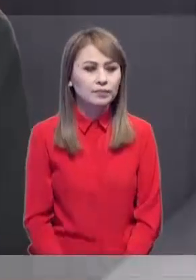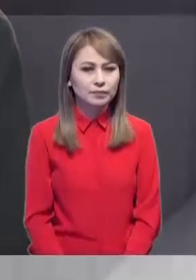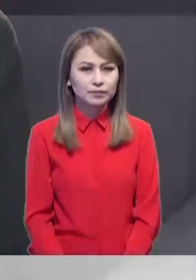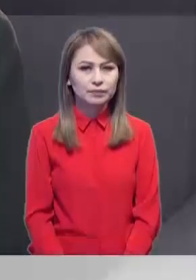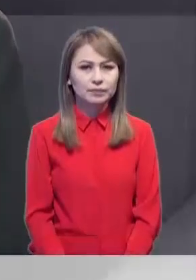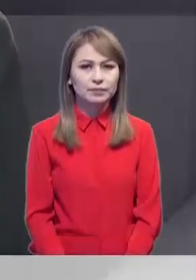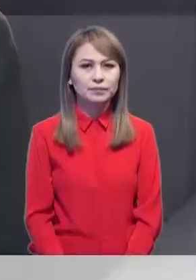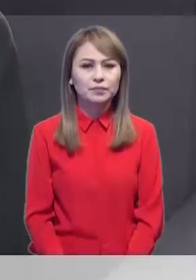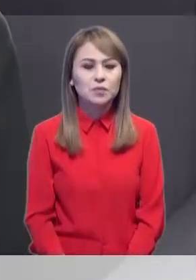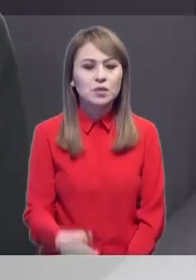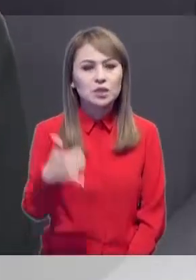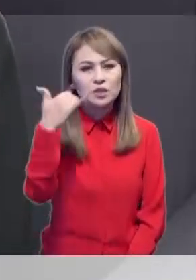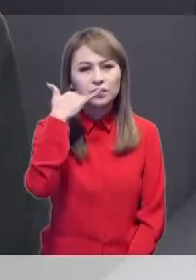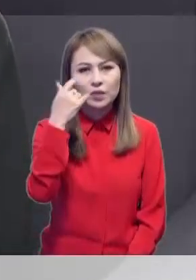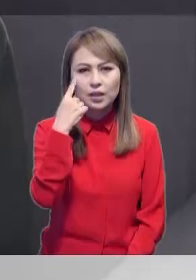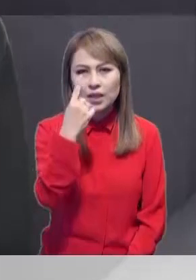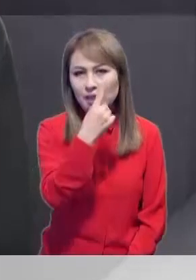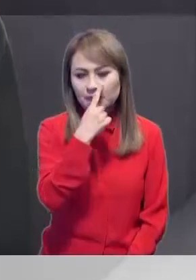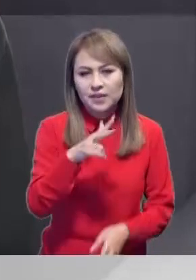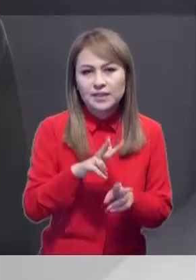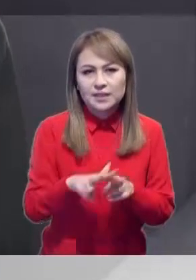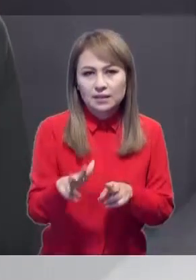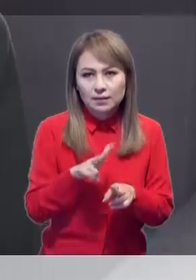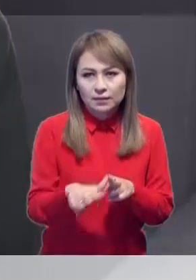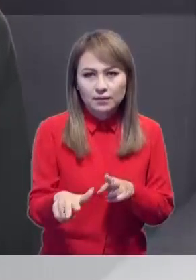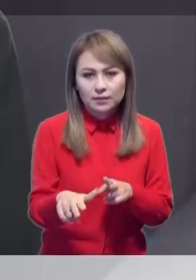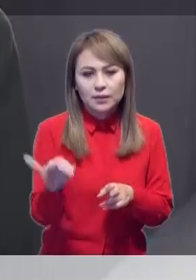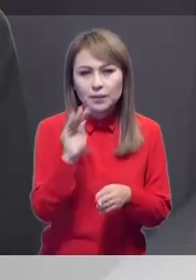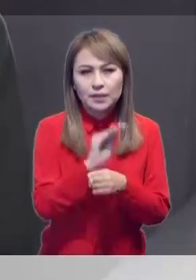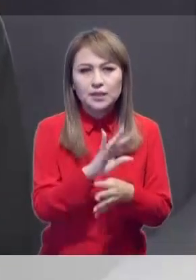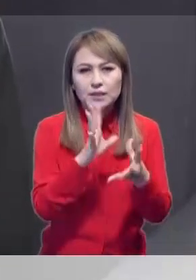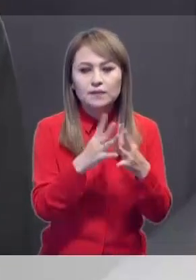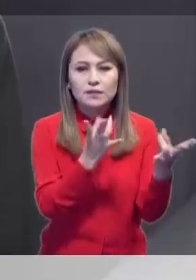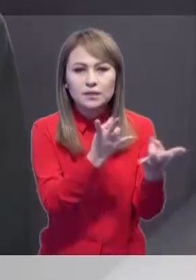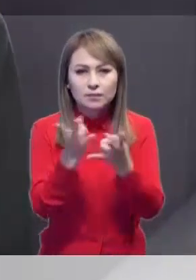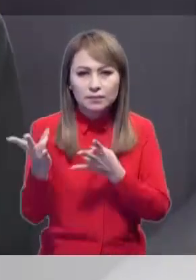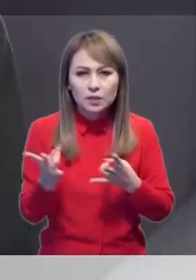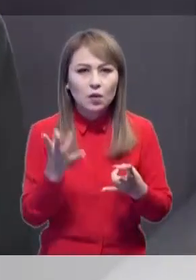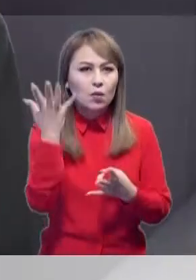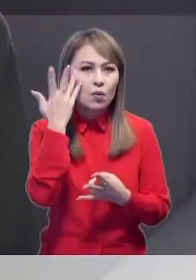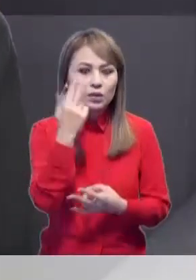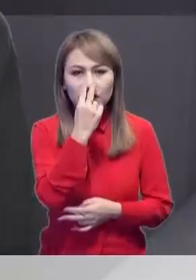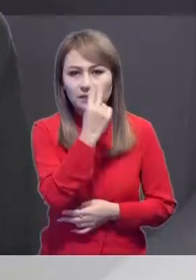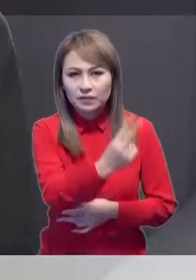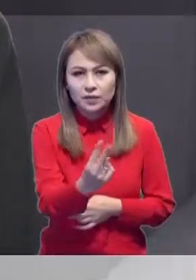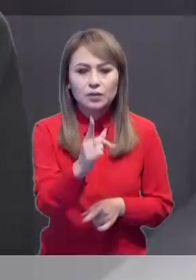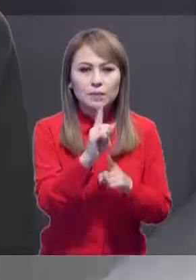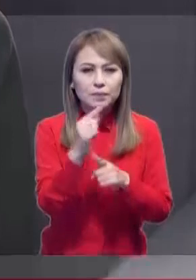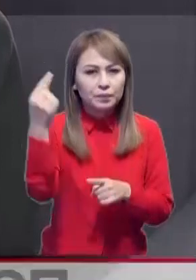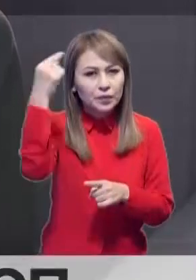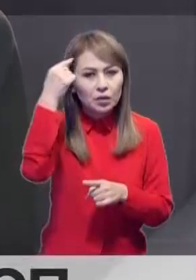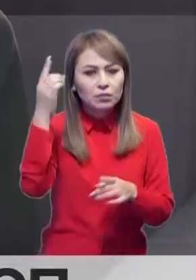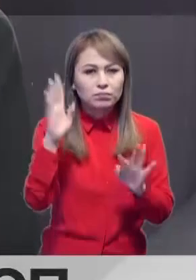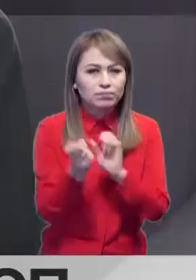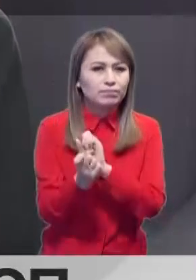влияет на зрение. Телефон біздің көзімізге өте зиянын тигізеді. Сонымен қатар қажетсіз бірдеңе қарайтын болсақ, ол біздің ойымызға кері әсер